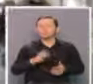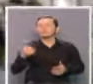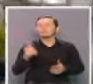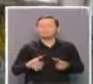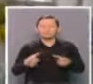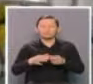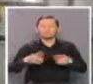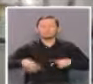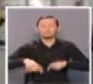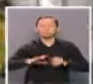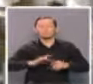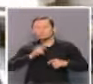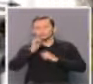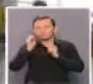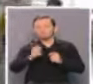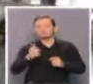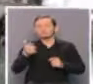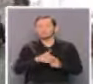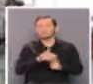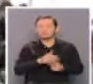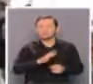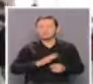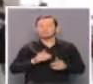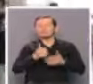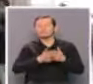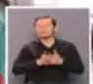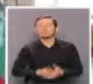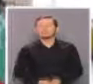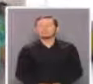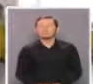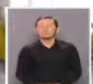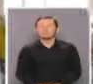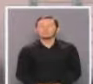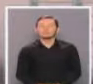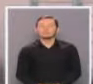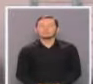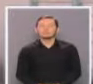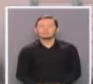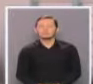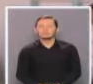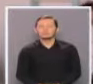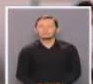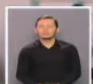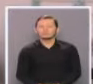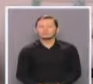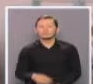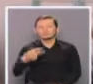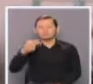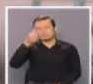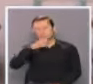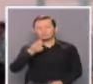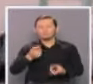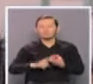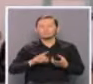командаларға ұйымдастырушылар жүлделі орындарды табыстап, дипломдармен марапаттады. Астана 20 жылдығына орай Мақат ауданында өтіп